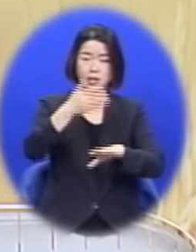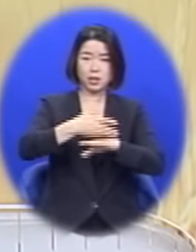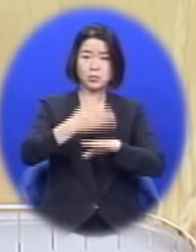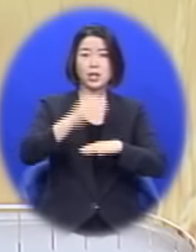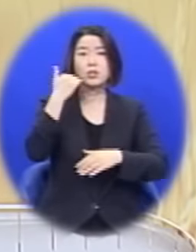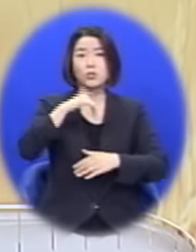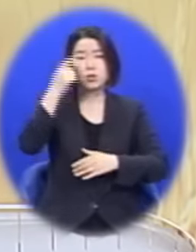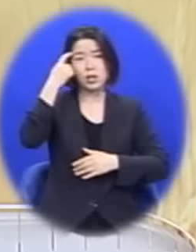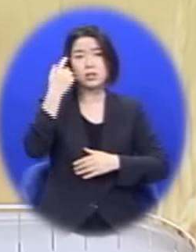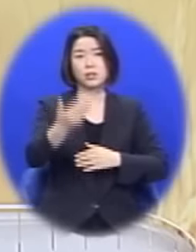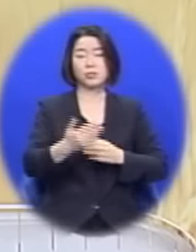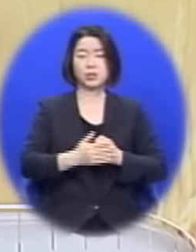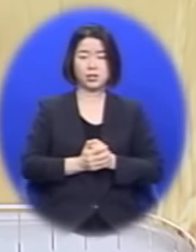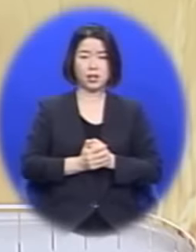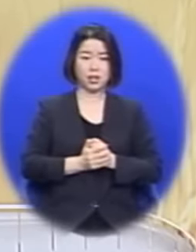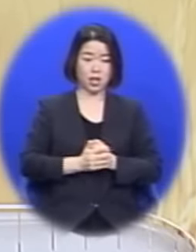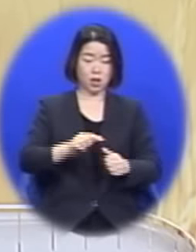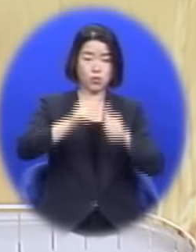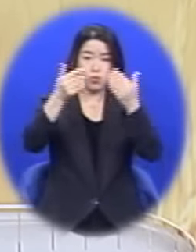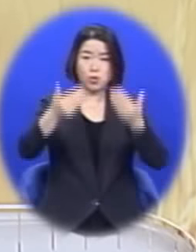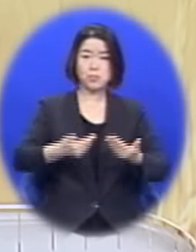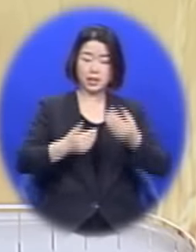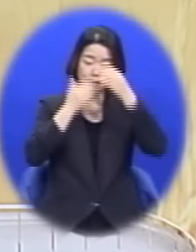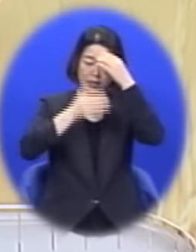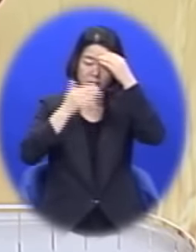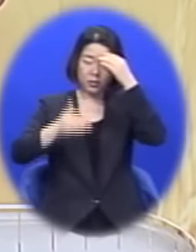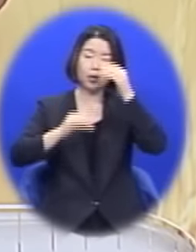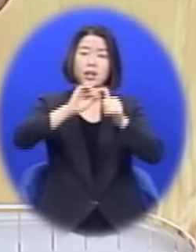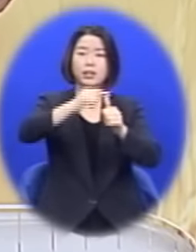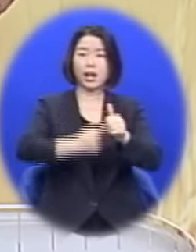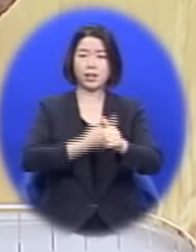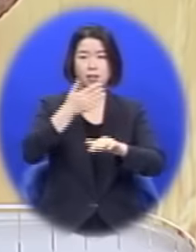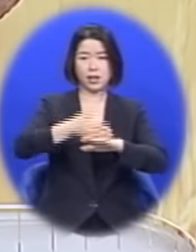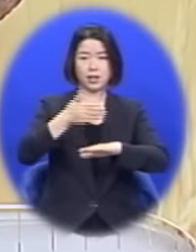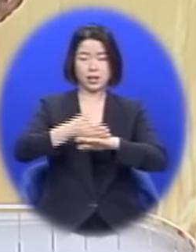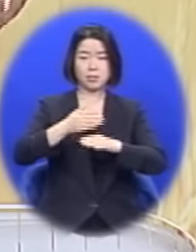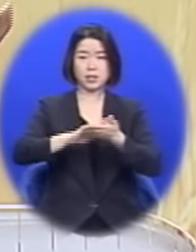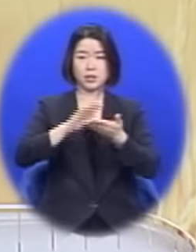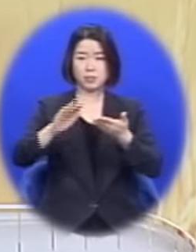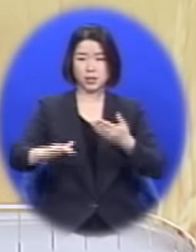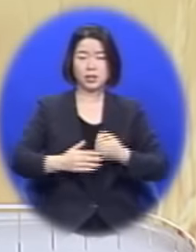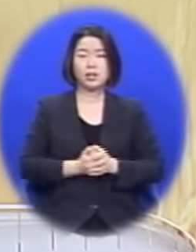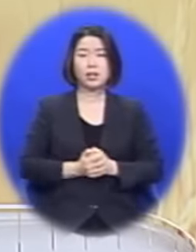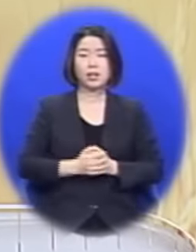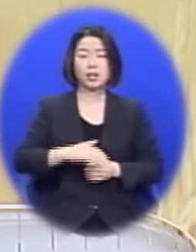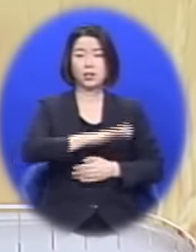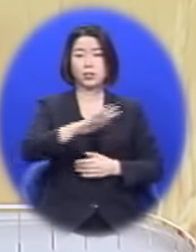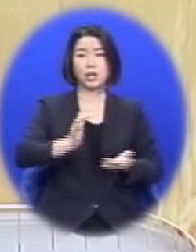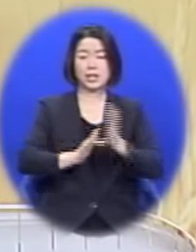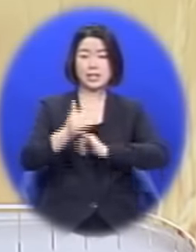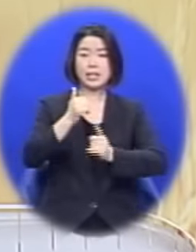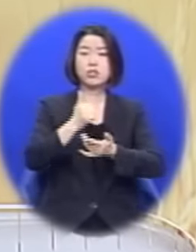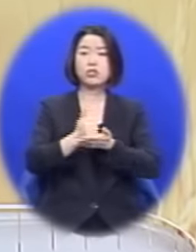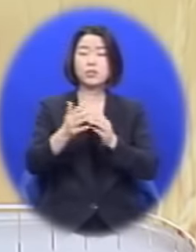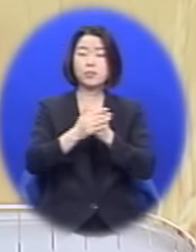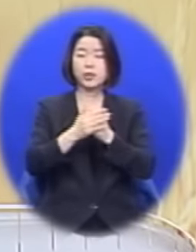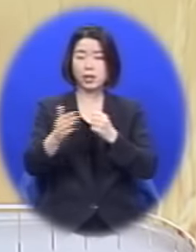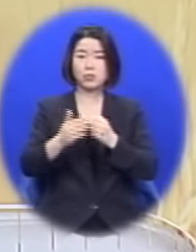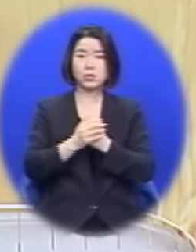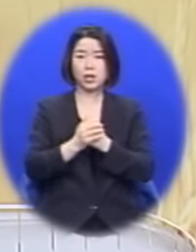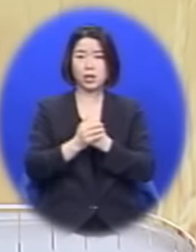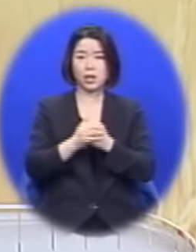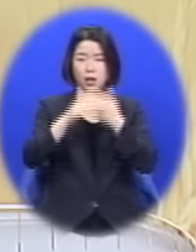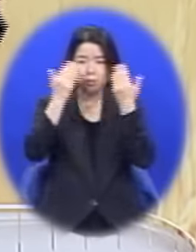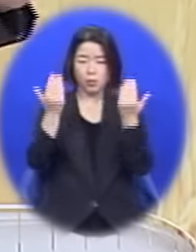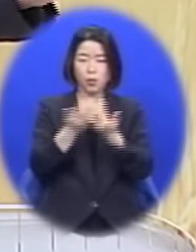거지요? 구원받은 성도의 당연한 감사예요. 우리가 예수님 때문에 모든 죄에서